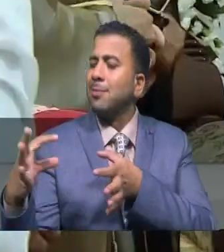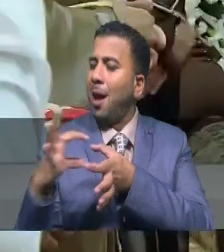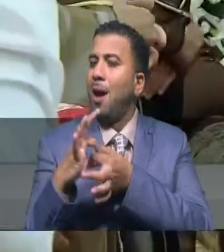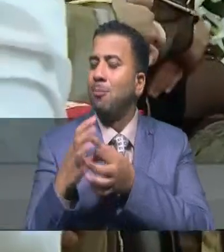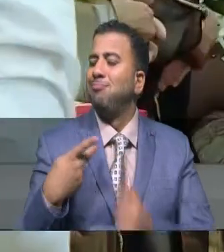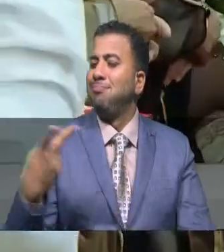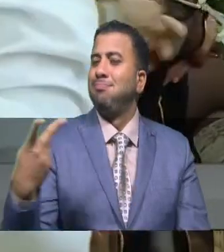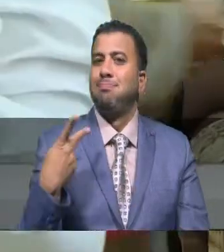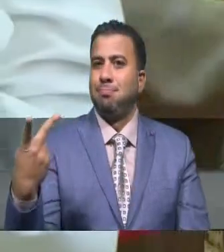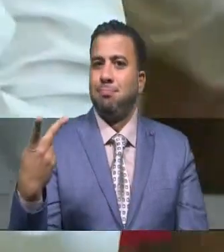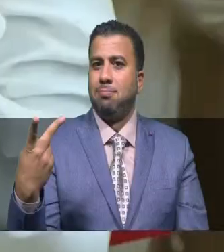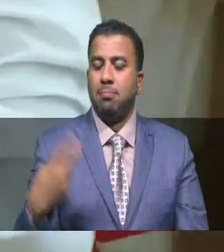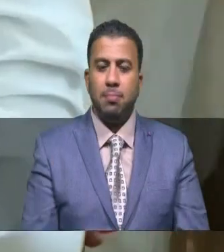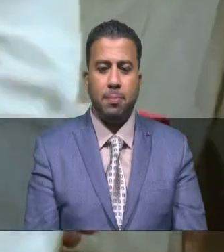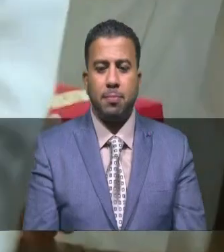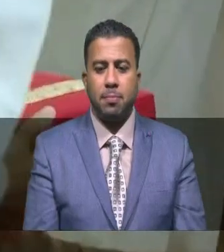البلدين